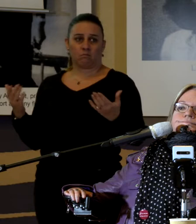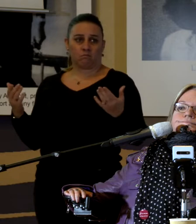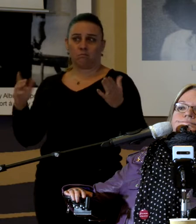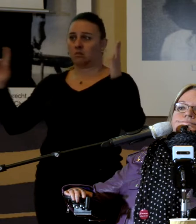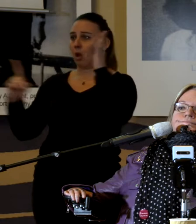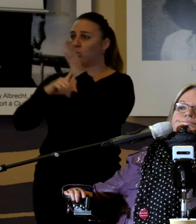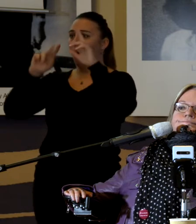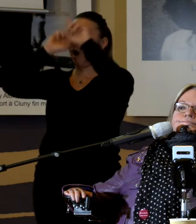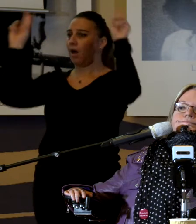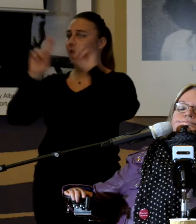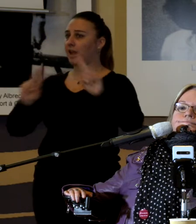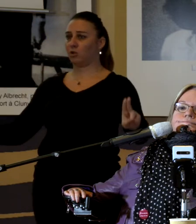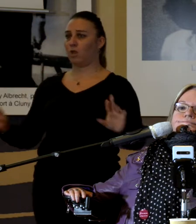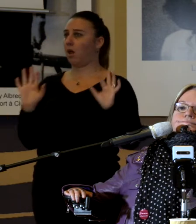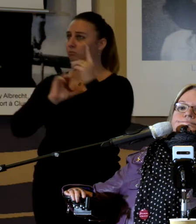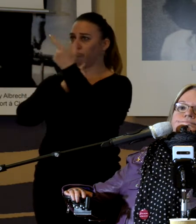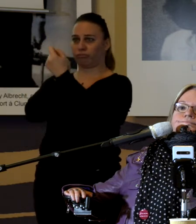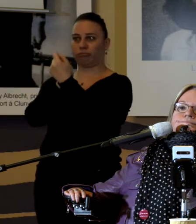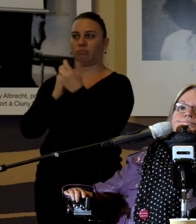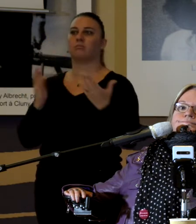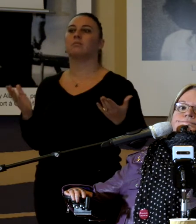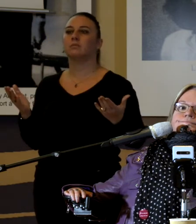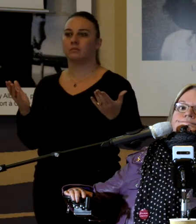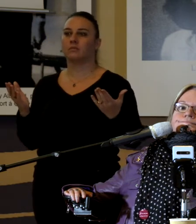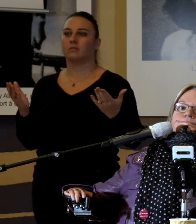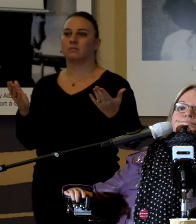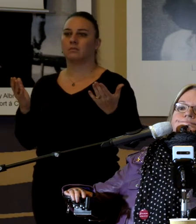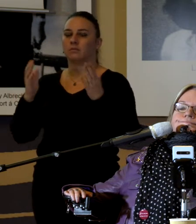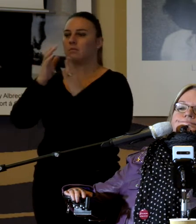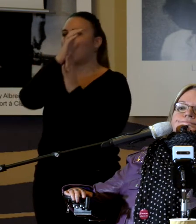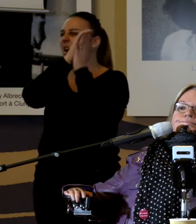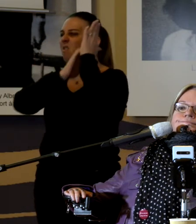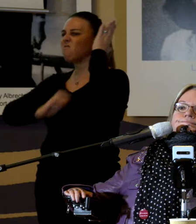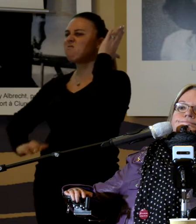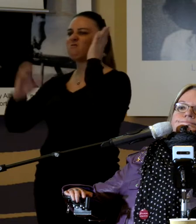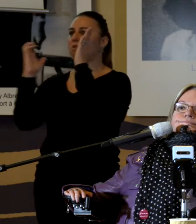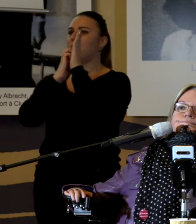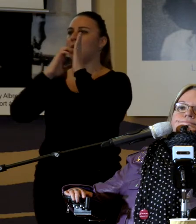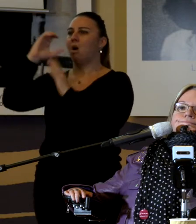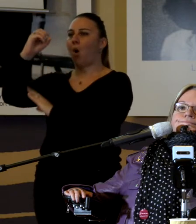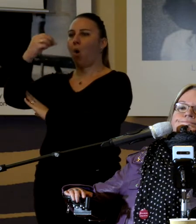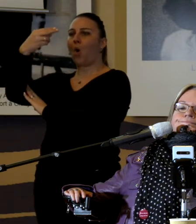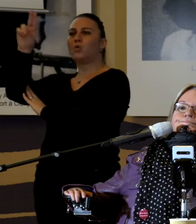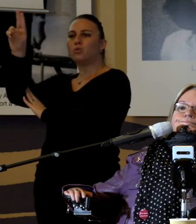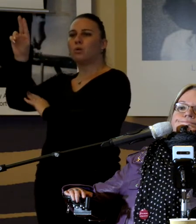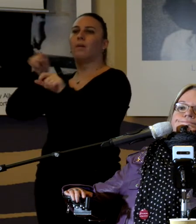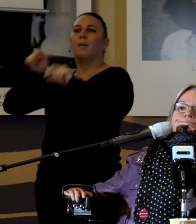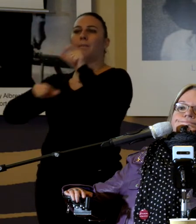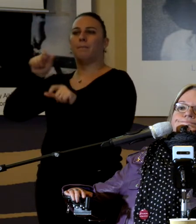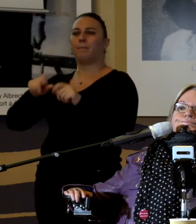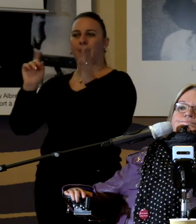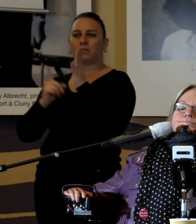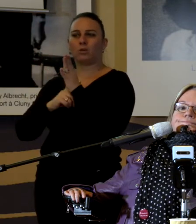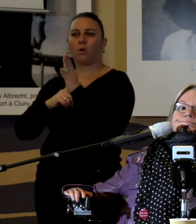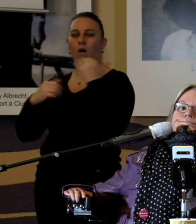droit international. C'est-à-dire que la Convention de l'ONU sur les droits des personnes handicapées